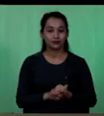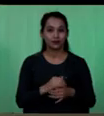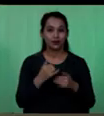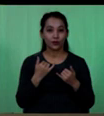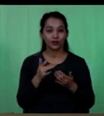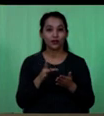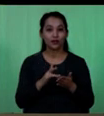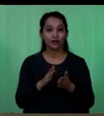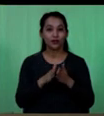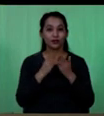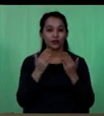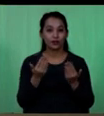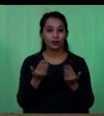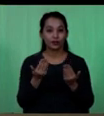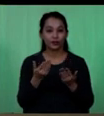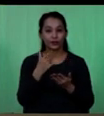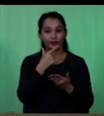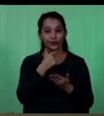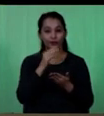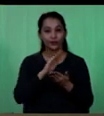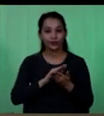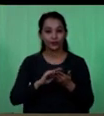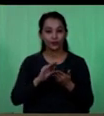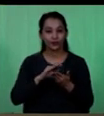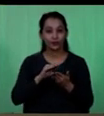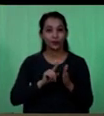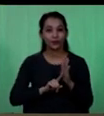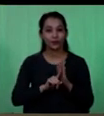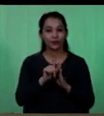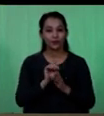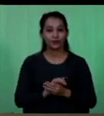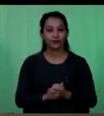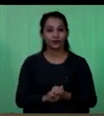Endi daftarlaringizni ochib, husnixat daqiqasini o'tkazib olamiz.